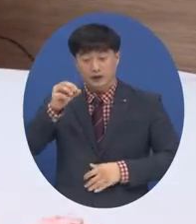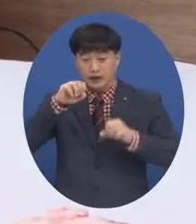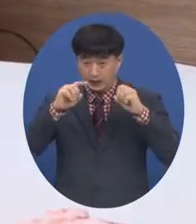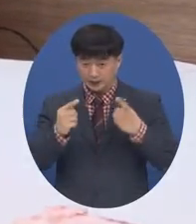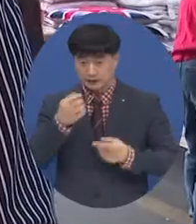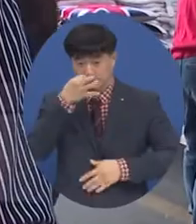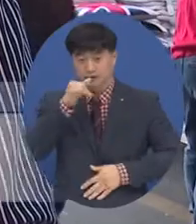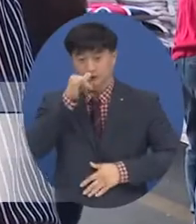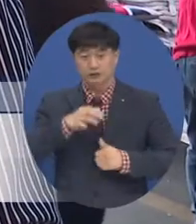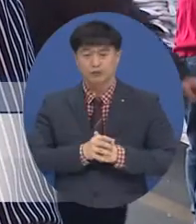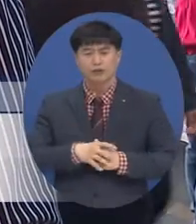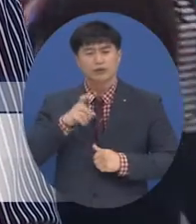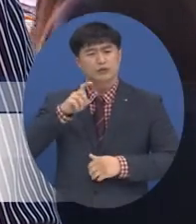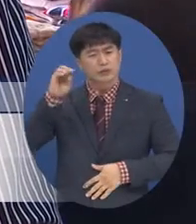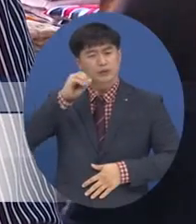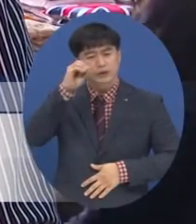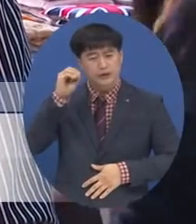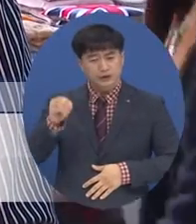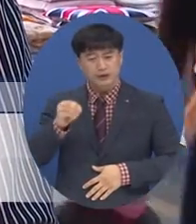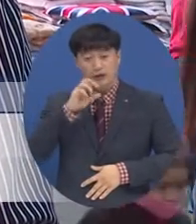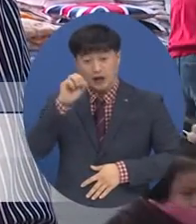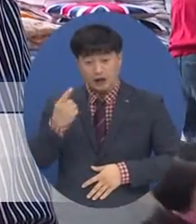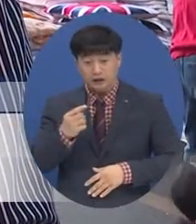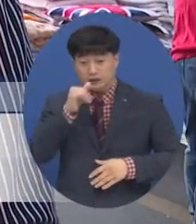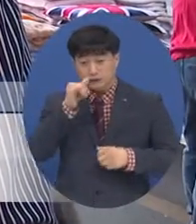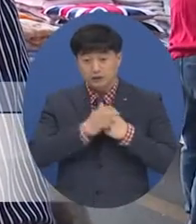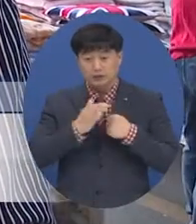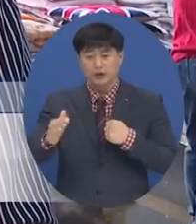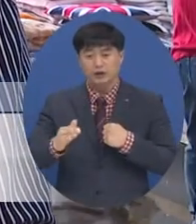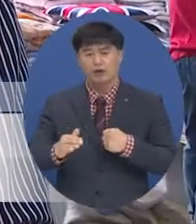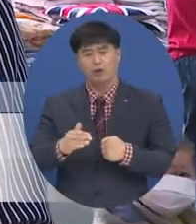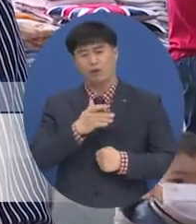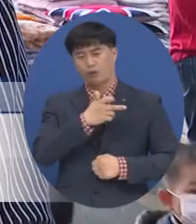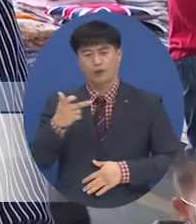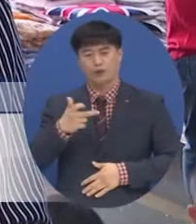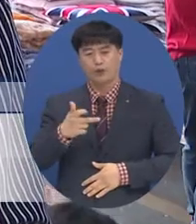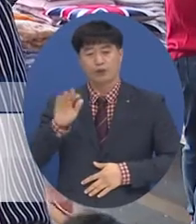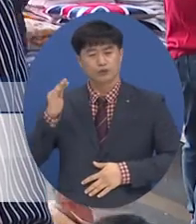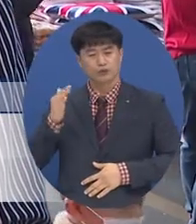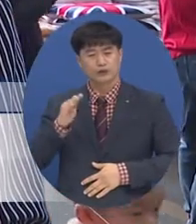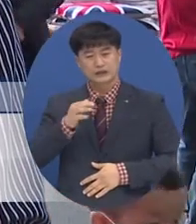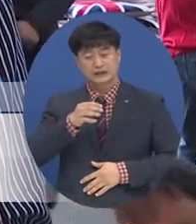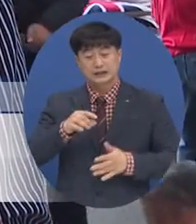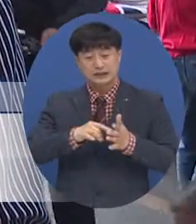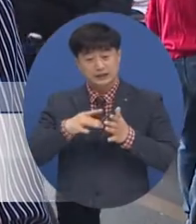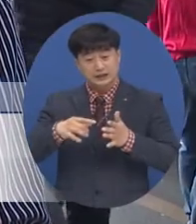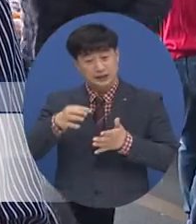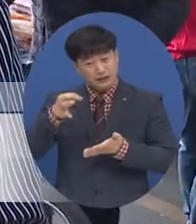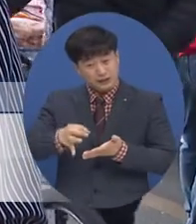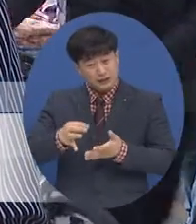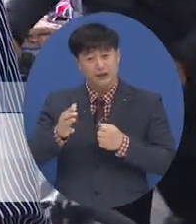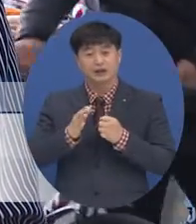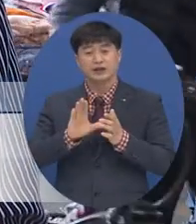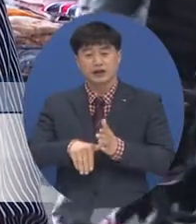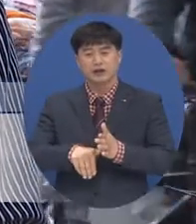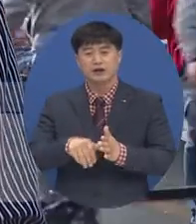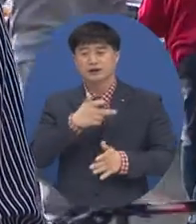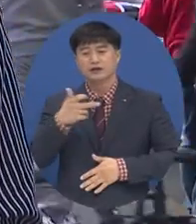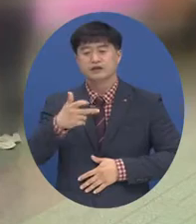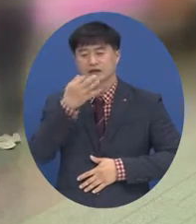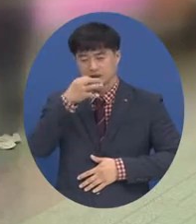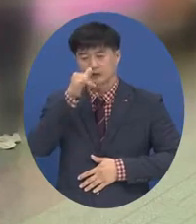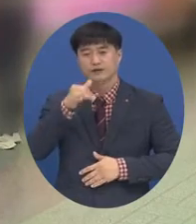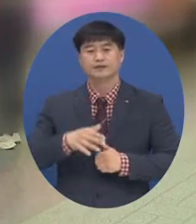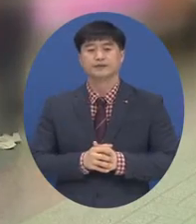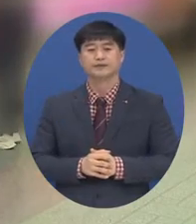때문입니다. 10% 정도 할인 혜택이 있다 보니까 상당히 크죠. 요즘같이 저금리 시대에서는 엄청난 혜택인 것